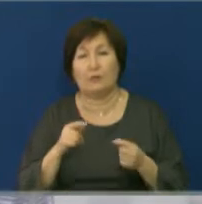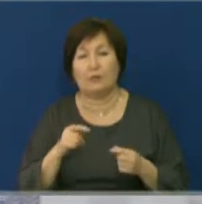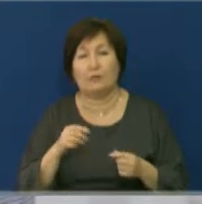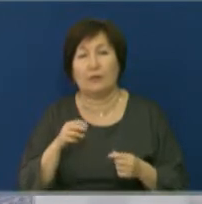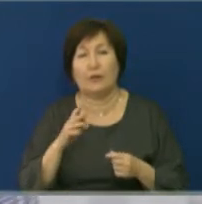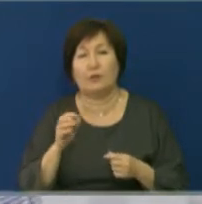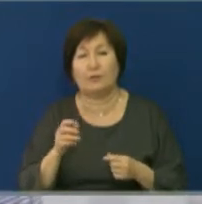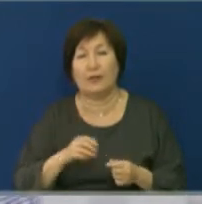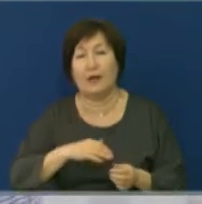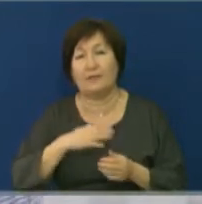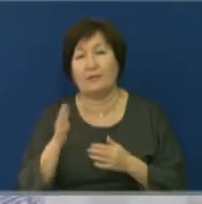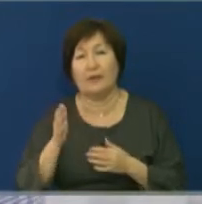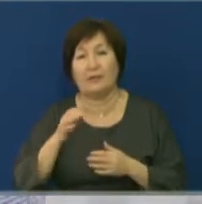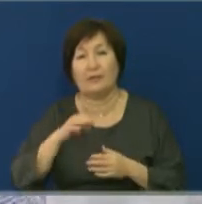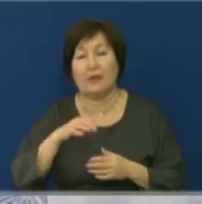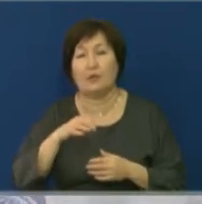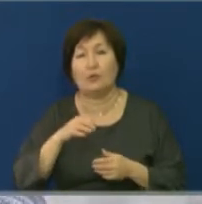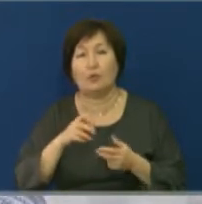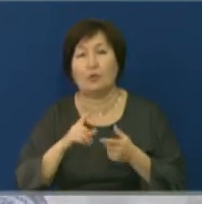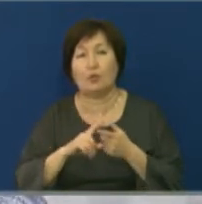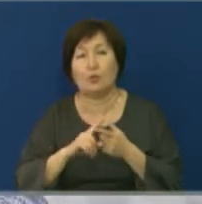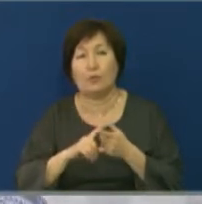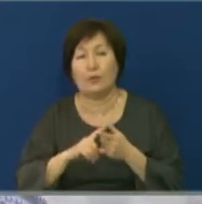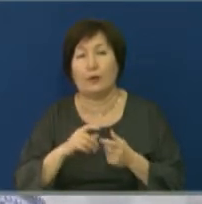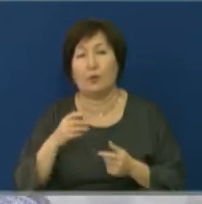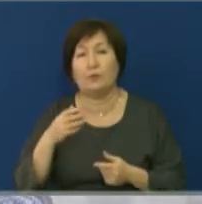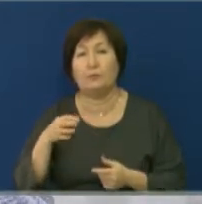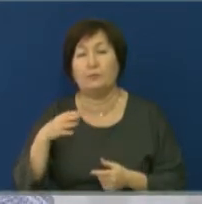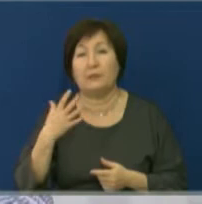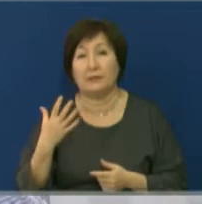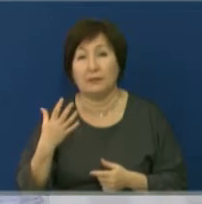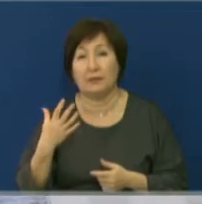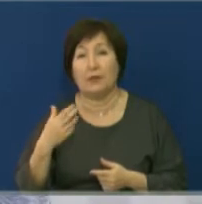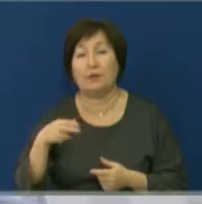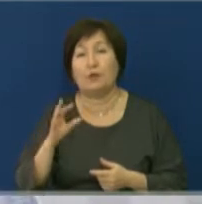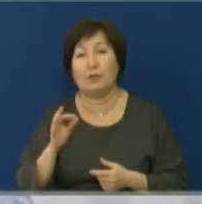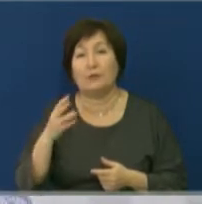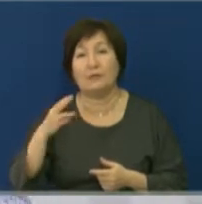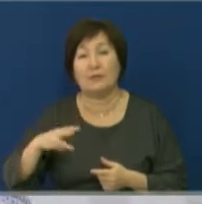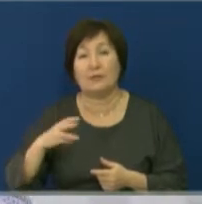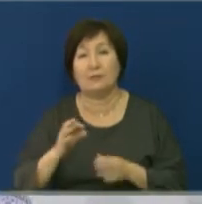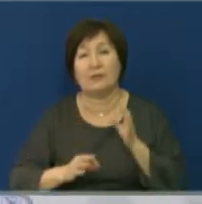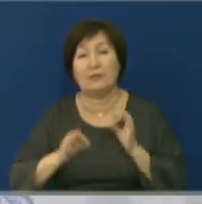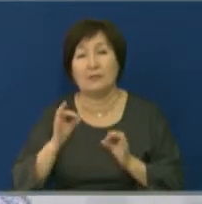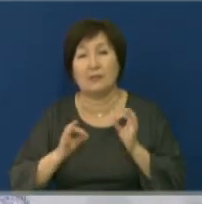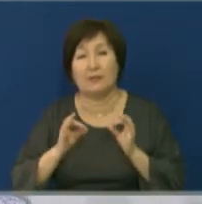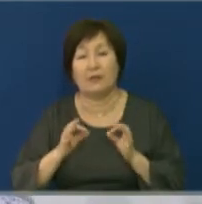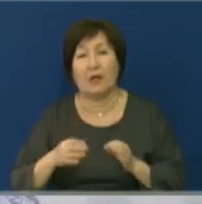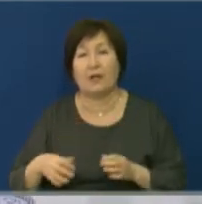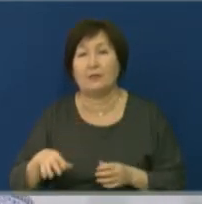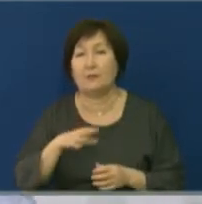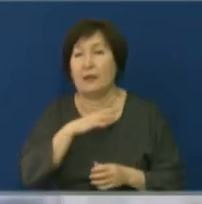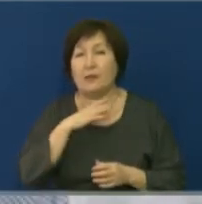откат суммы, всем известно, да? Там от 5 до 30%. А если такие огромные суммы идут, да,